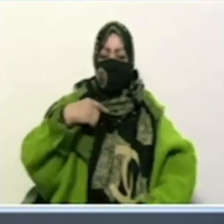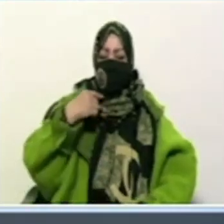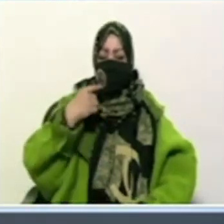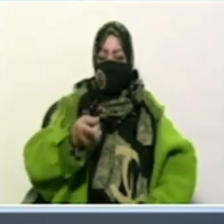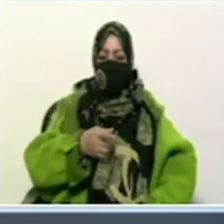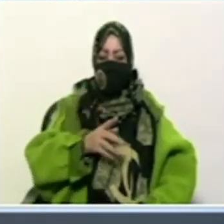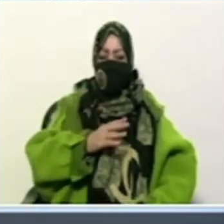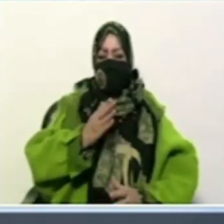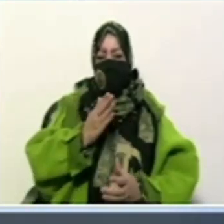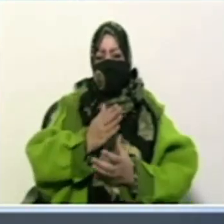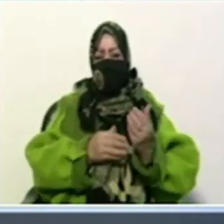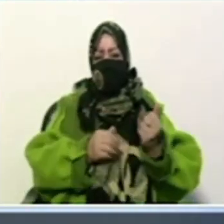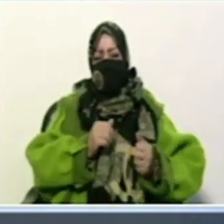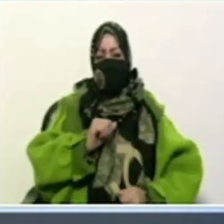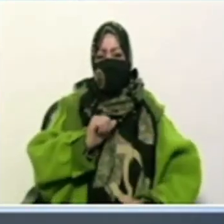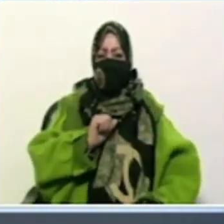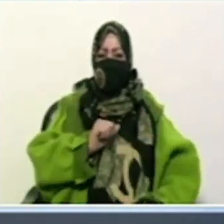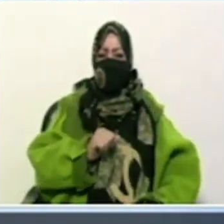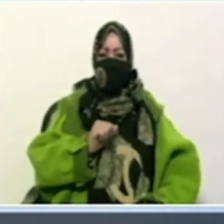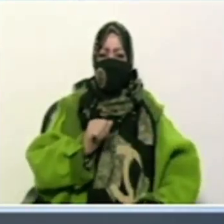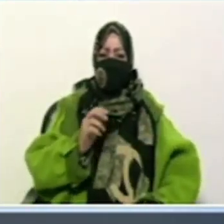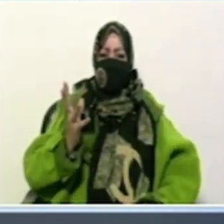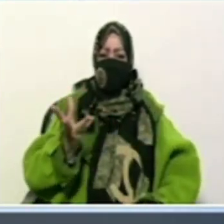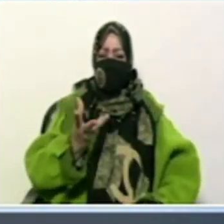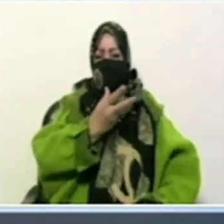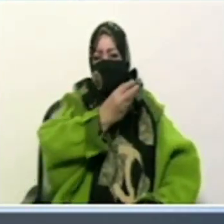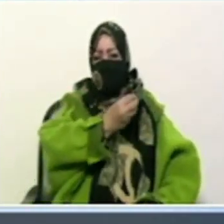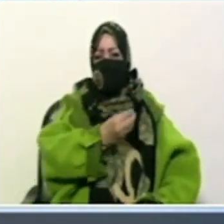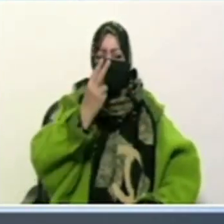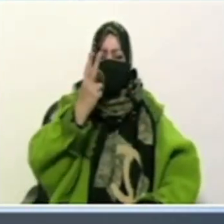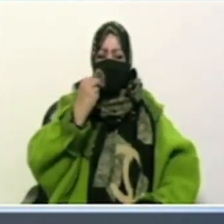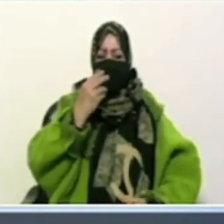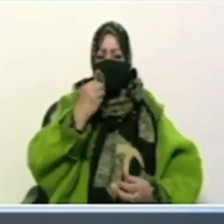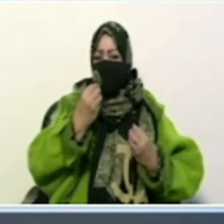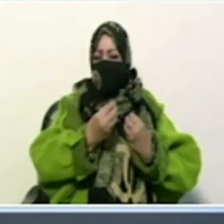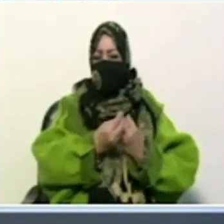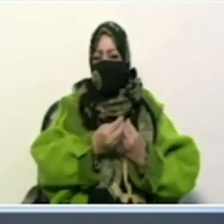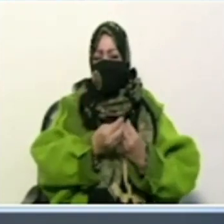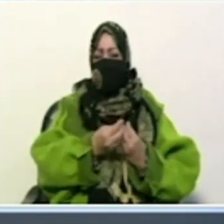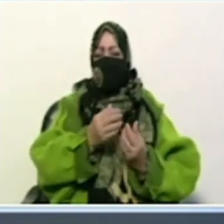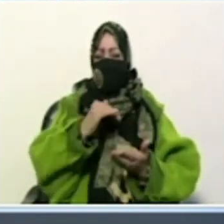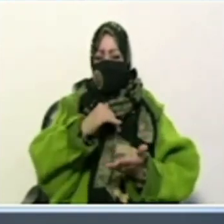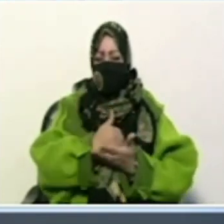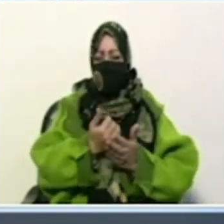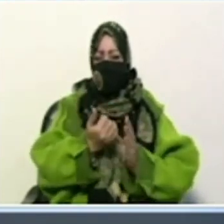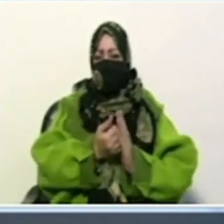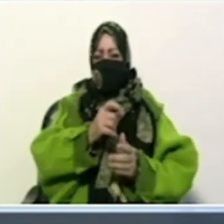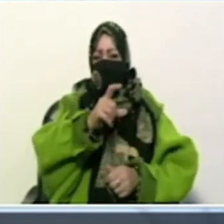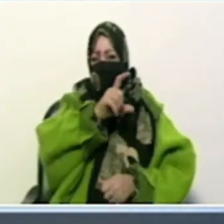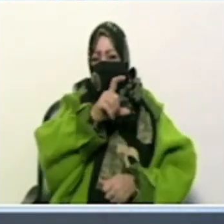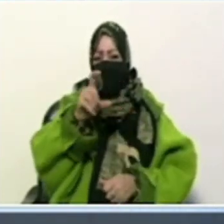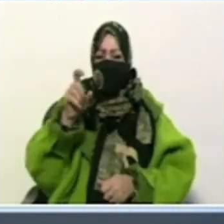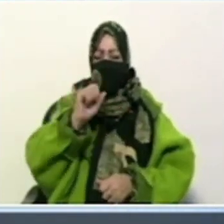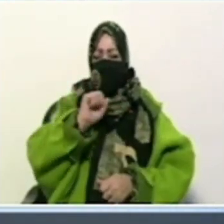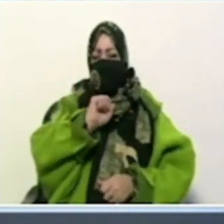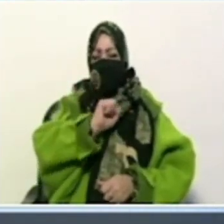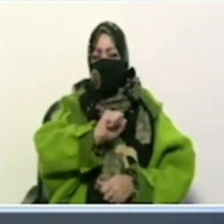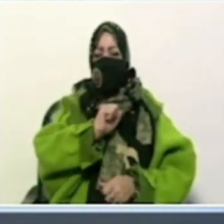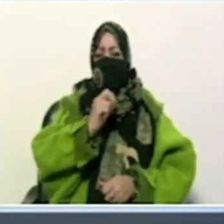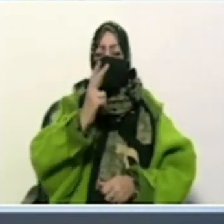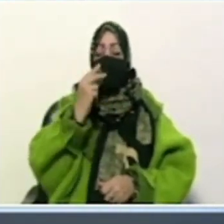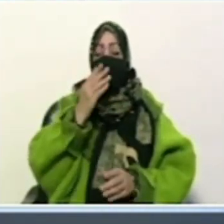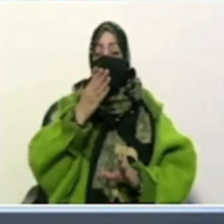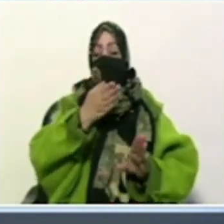الدين للأب يتبع الأب الولد يعني أباه في الديانة، فديانته الإسلام يعتبر